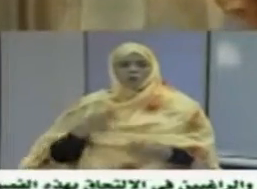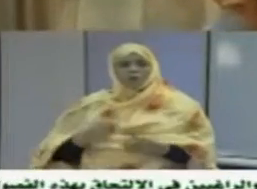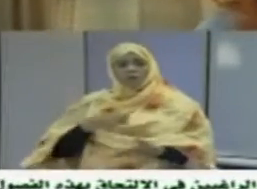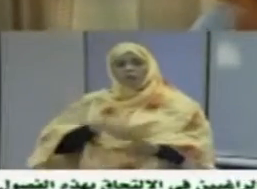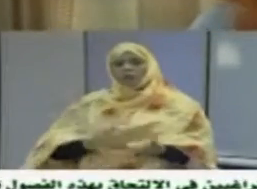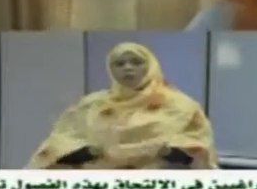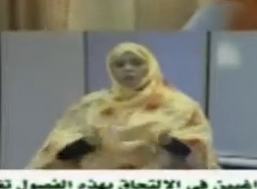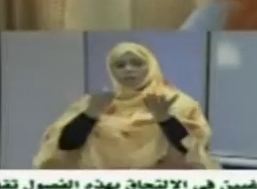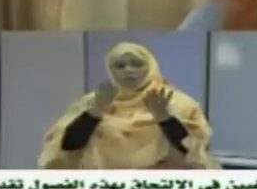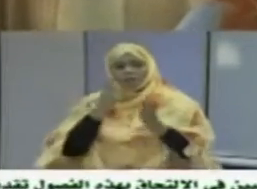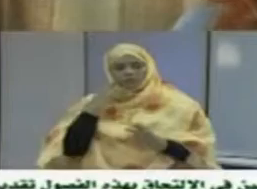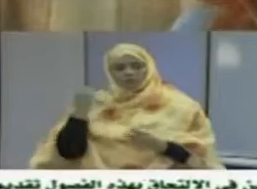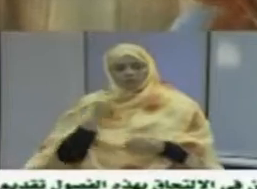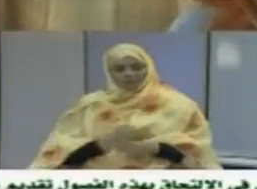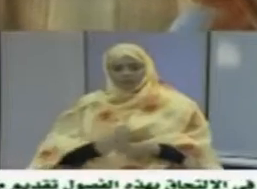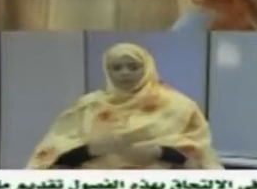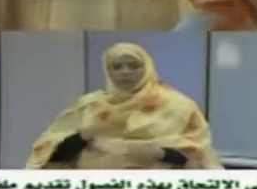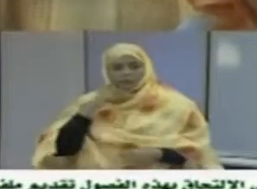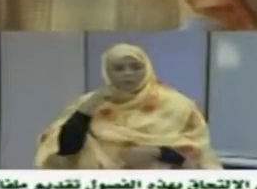القطاع.